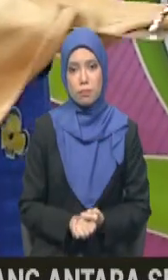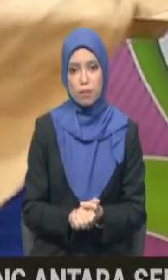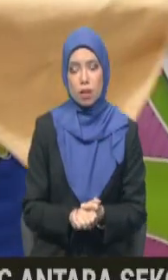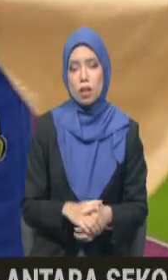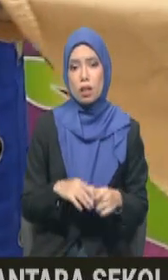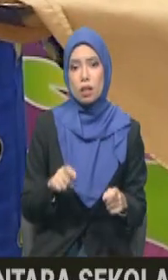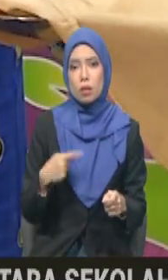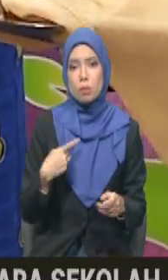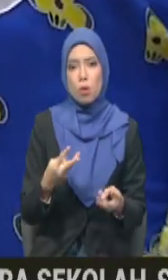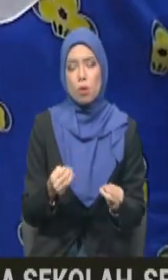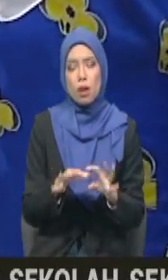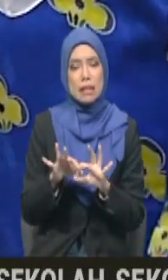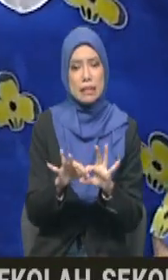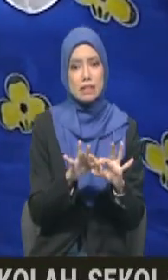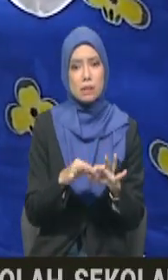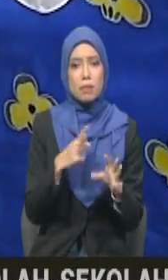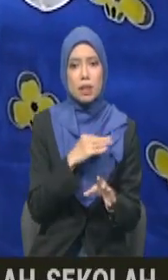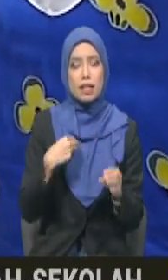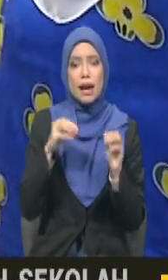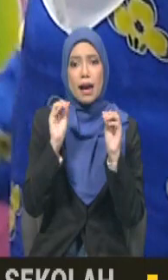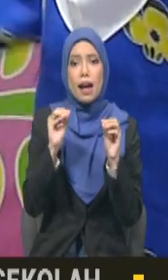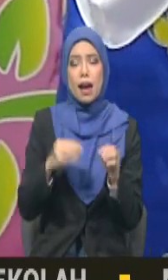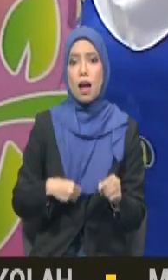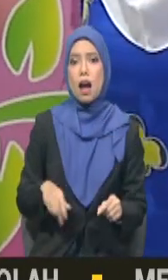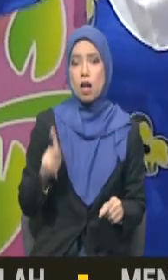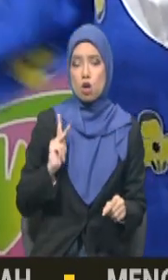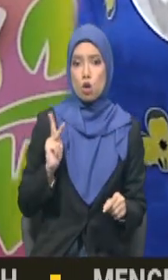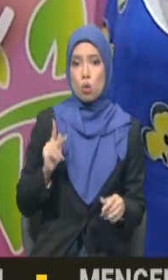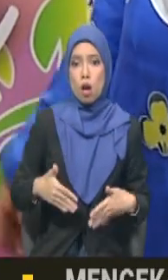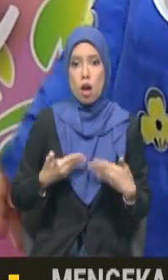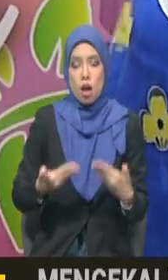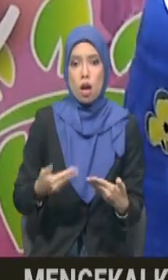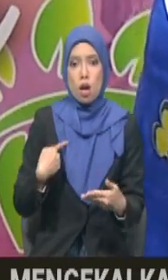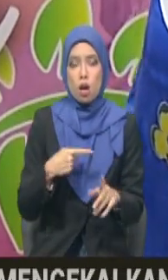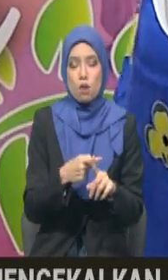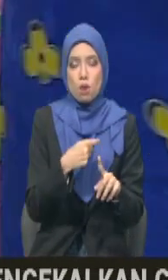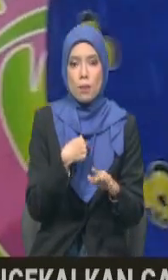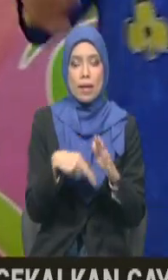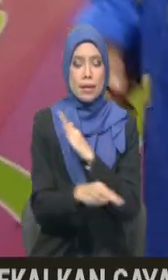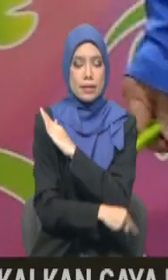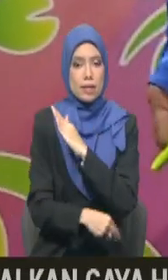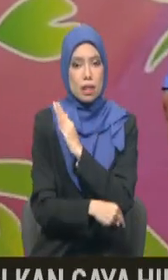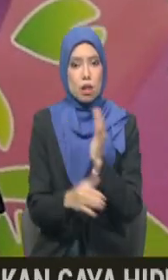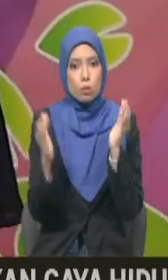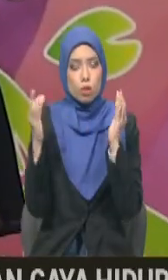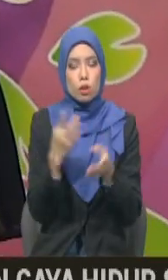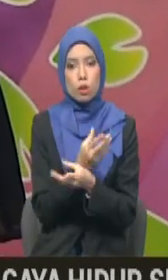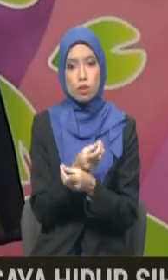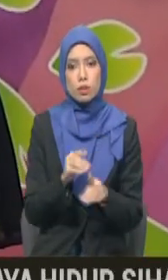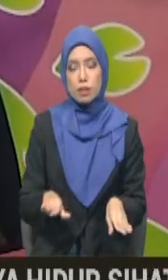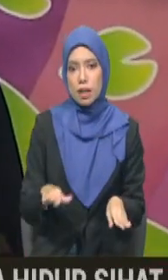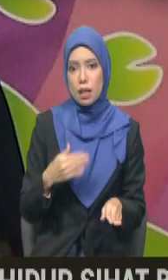kerjasama dan kepimpinan antara generasi serta mengenali negara Brunei Darussalam secara lebih